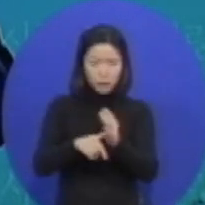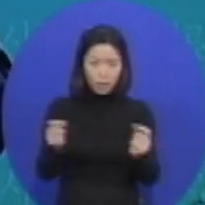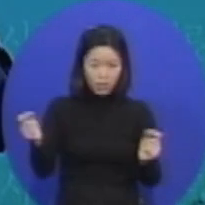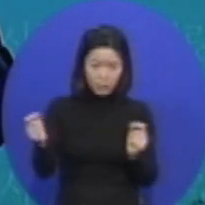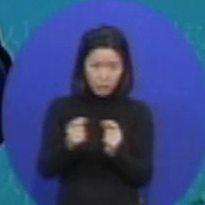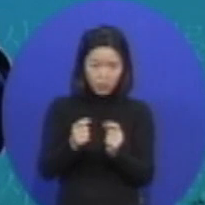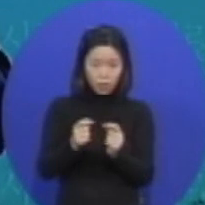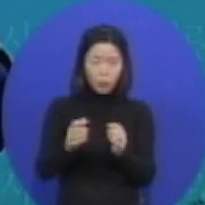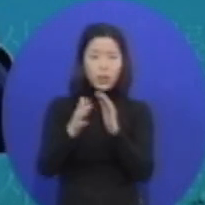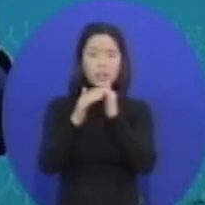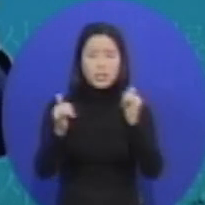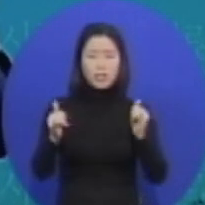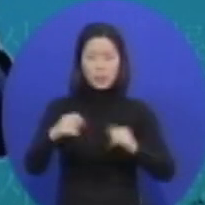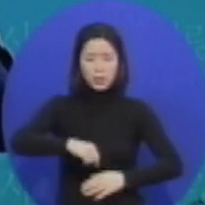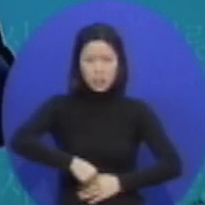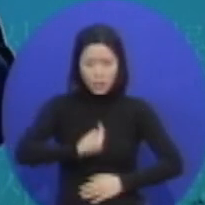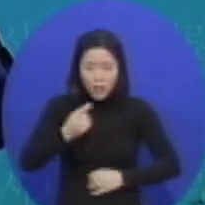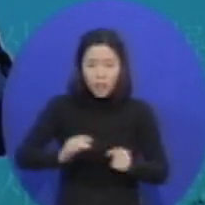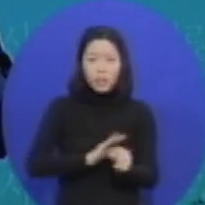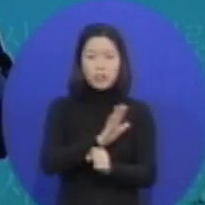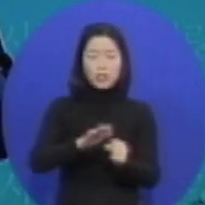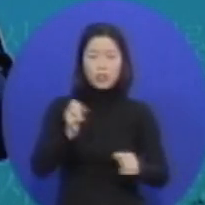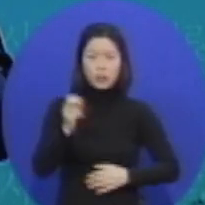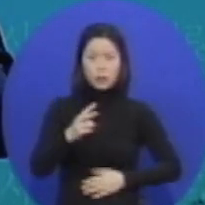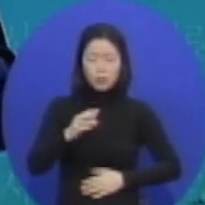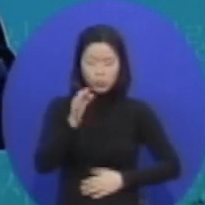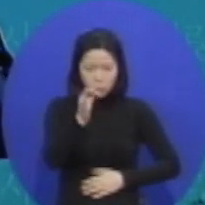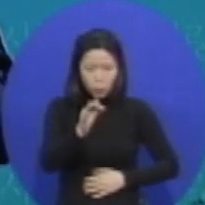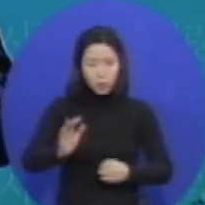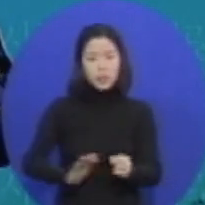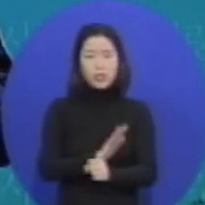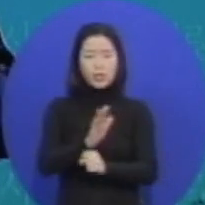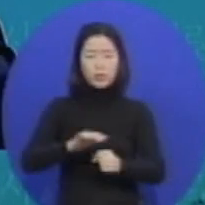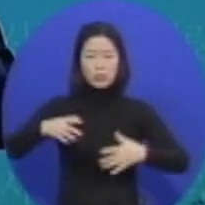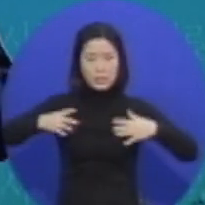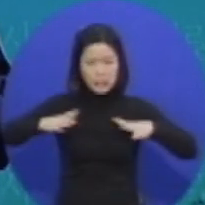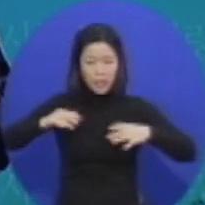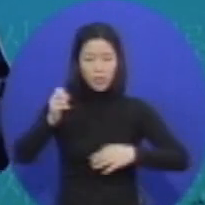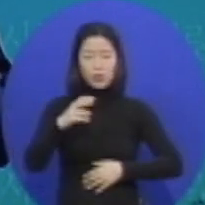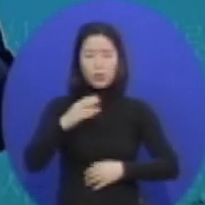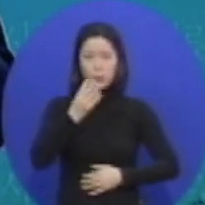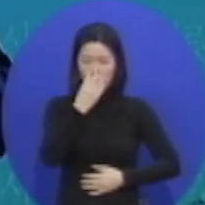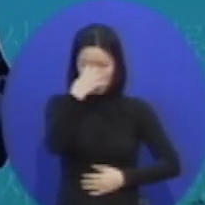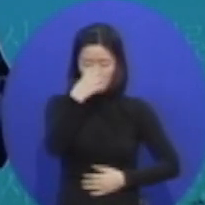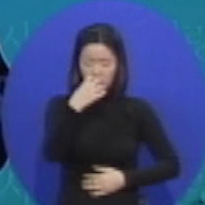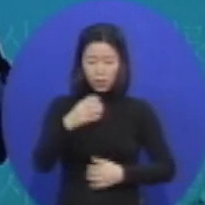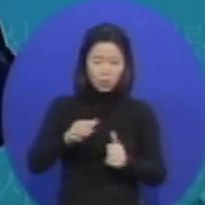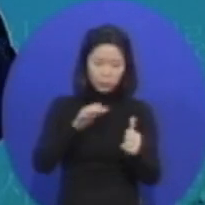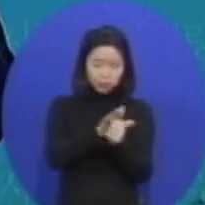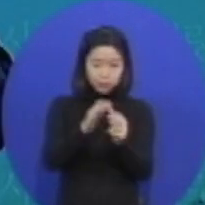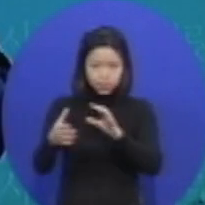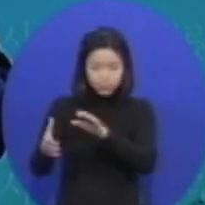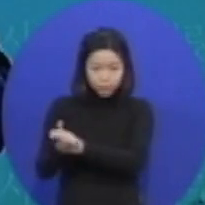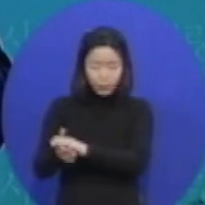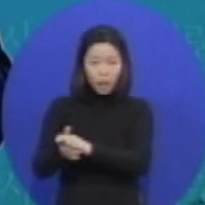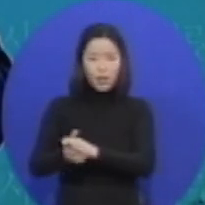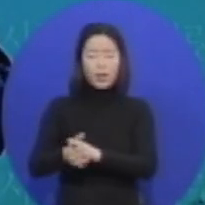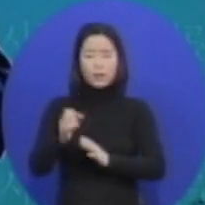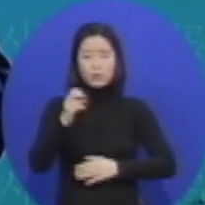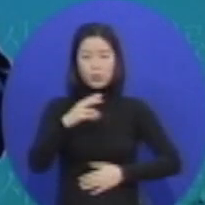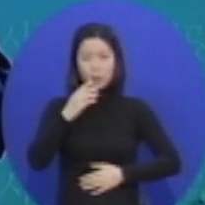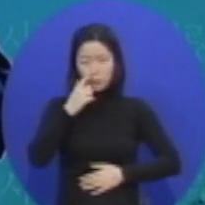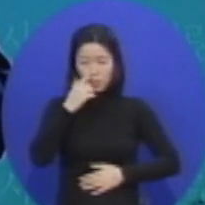사람들이 자기를 사랑하며 돈을 사랑하며 자랑하며 교만 하며 비방하며 부모를 거역하며